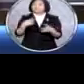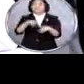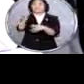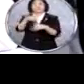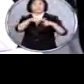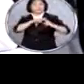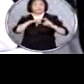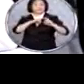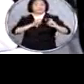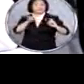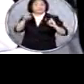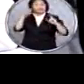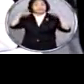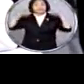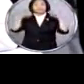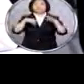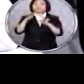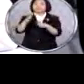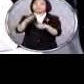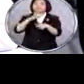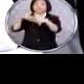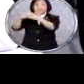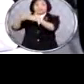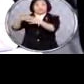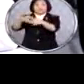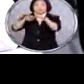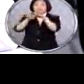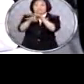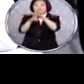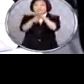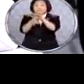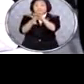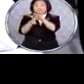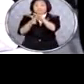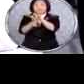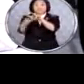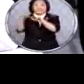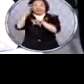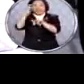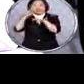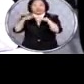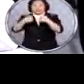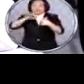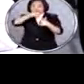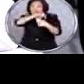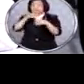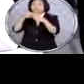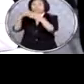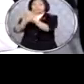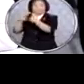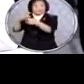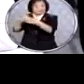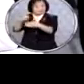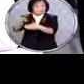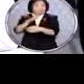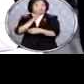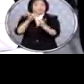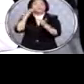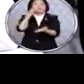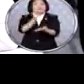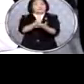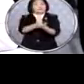瑜先生，您曾说过中国导弹绝对不是针对台湾人，而是保卫中国人的领土，若您当选，您会